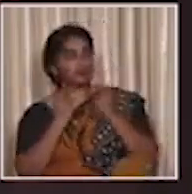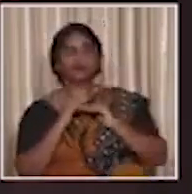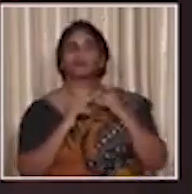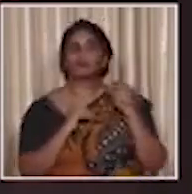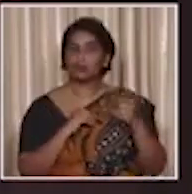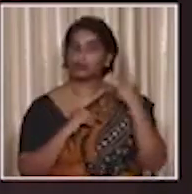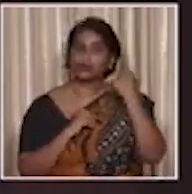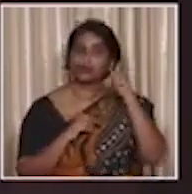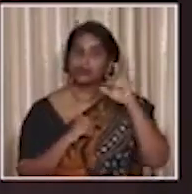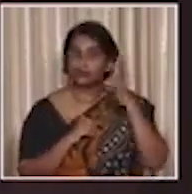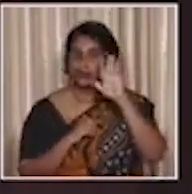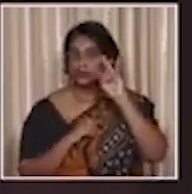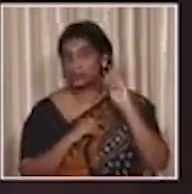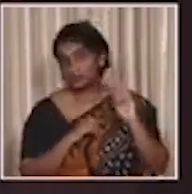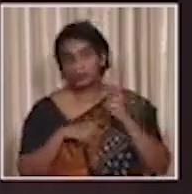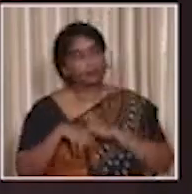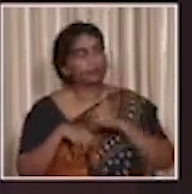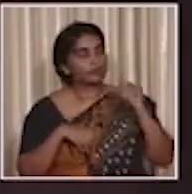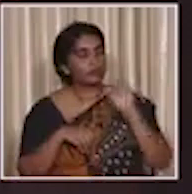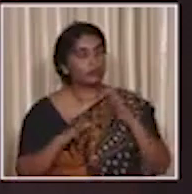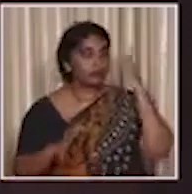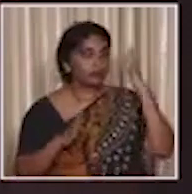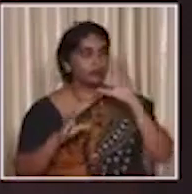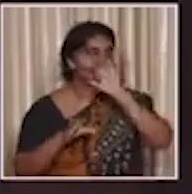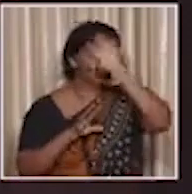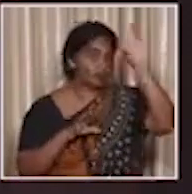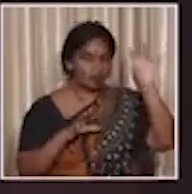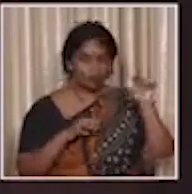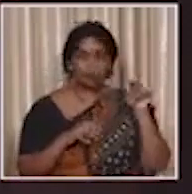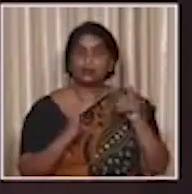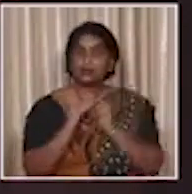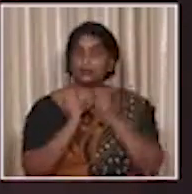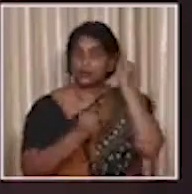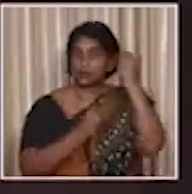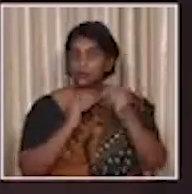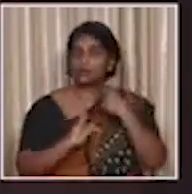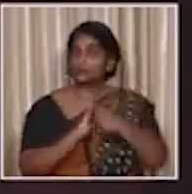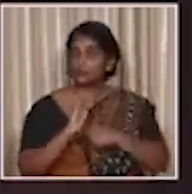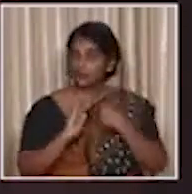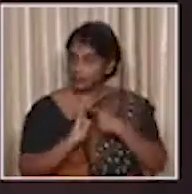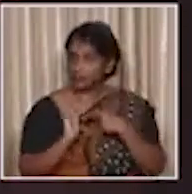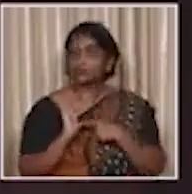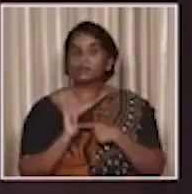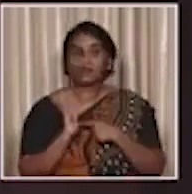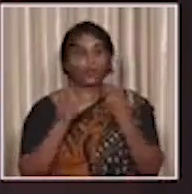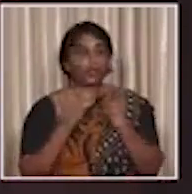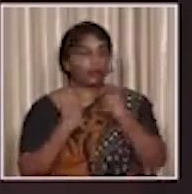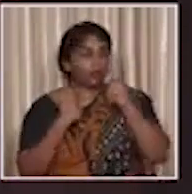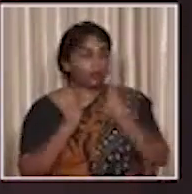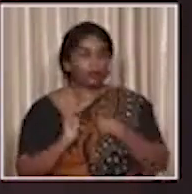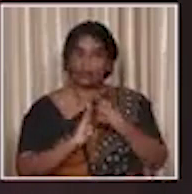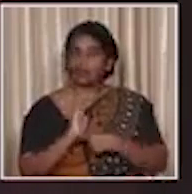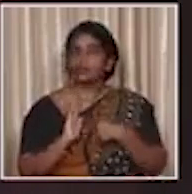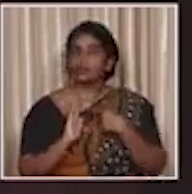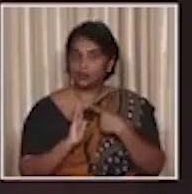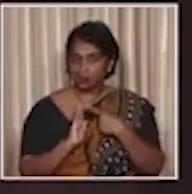පස්සේ 1953 වෙන කාල වෙද්දි ලෝකෙ විවිධ රටවල් වලට ණය දුන්නු මේ ශ්‍රී ලංකා ද්වීපය නිදාණයක් වගේ තියෙන මේ ශ්‍රී